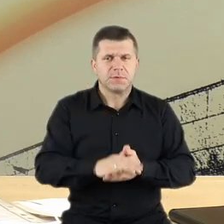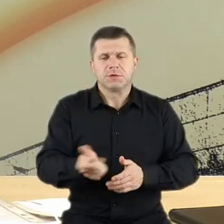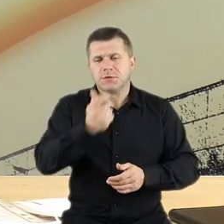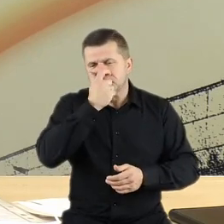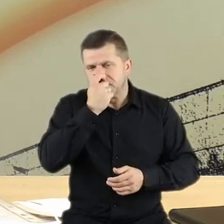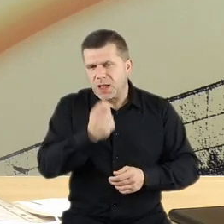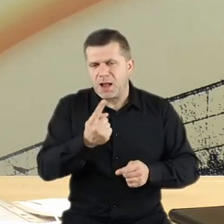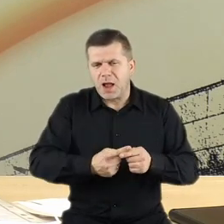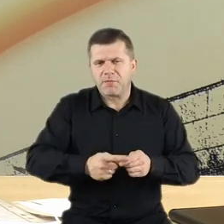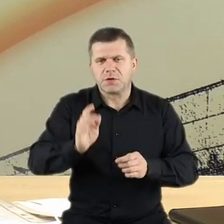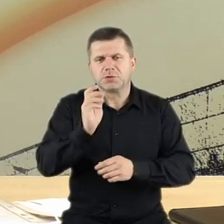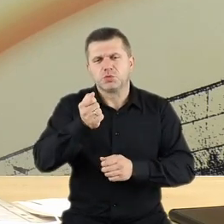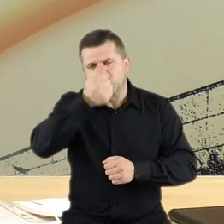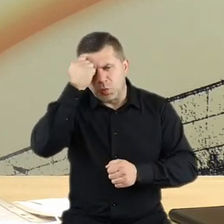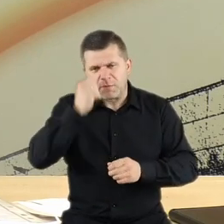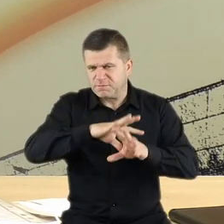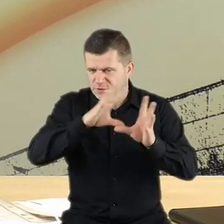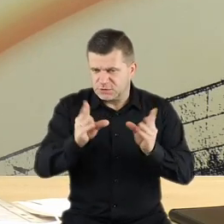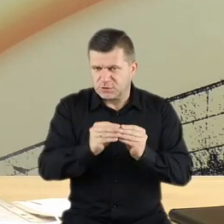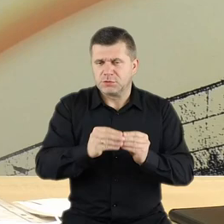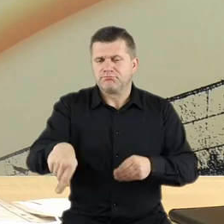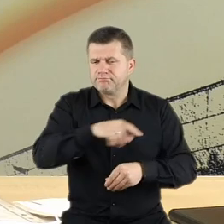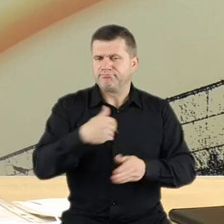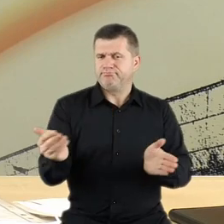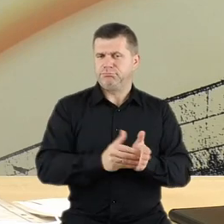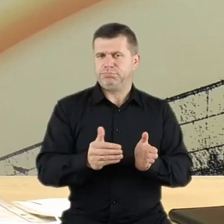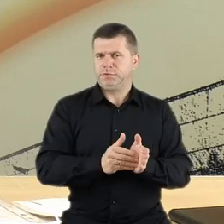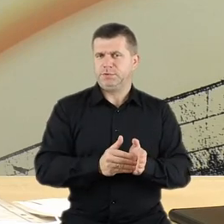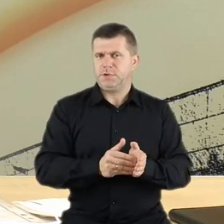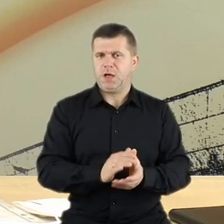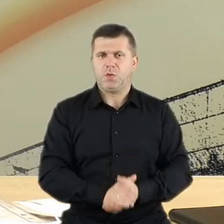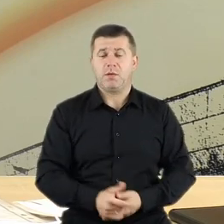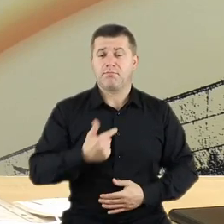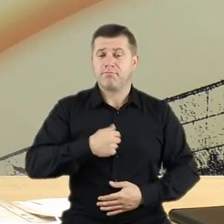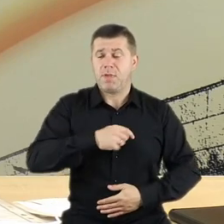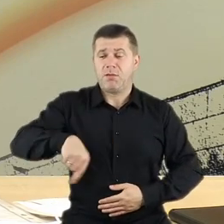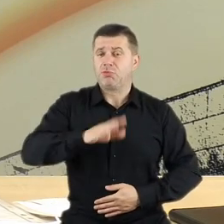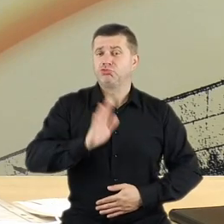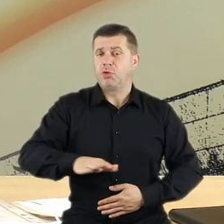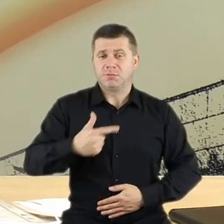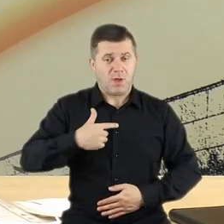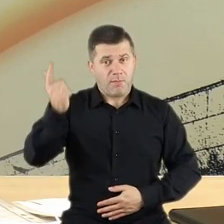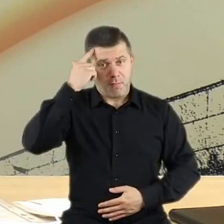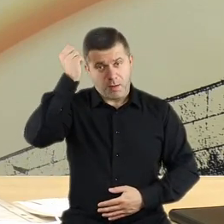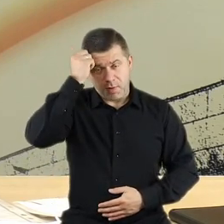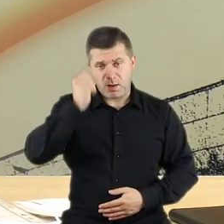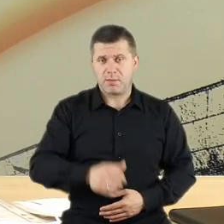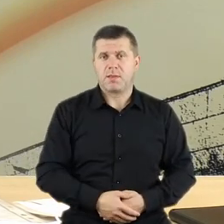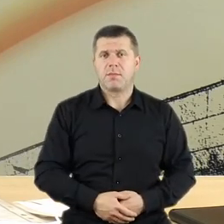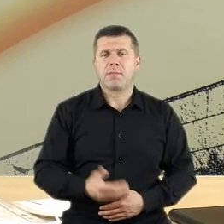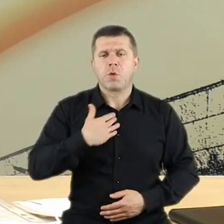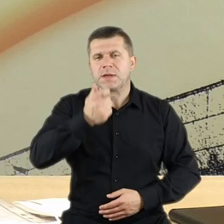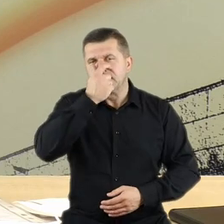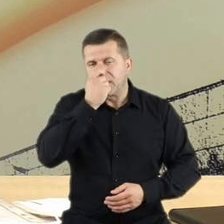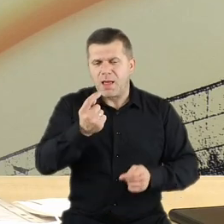żadne szkiełko bo wszystko nam się przydało No my jako dzieci No ja pamiętam że jak tylko jakąś szmatkę tam